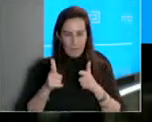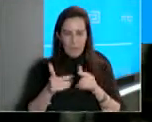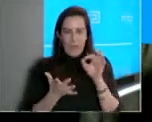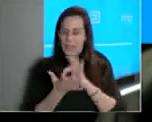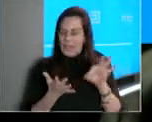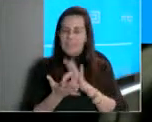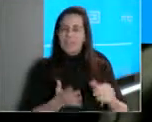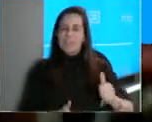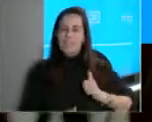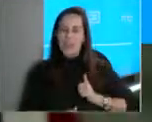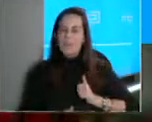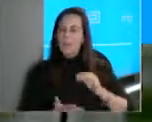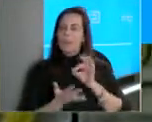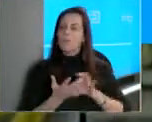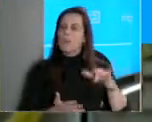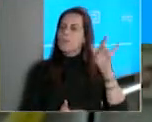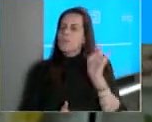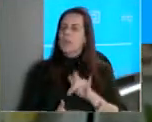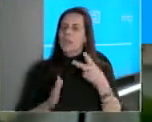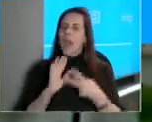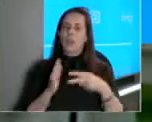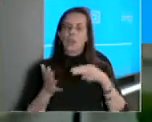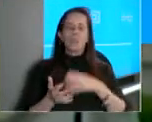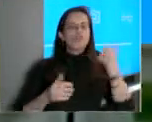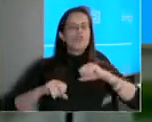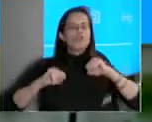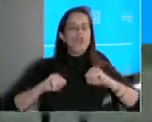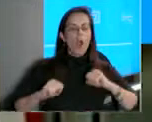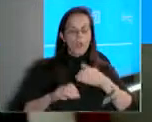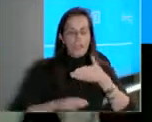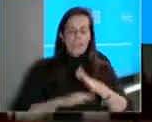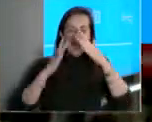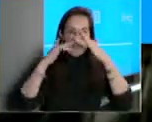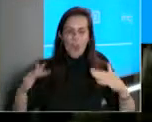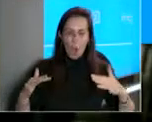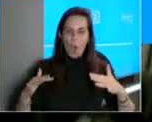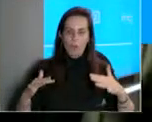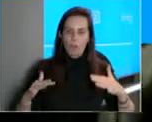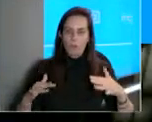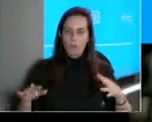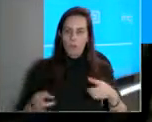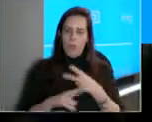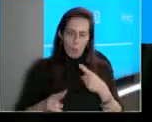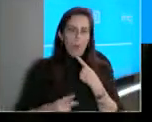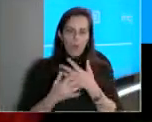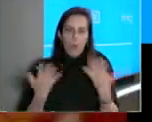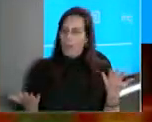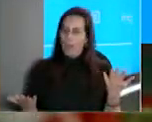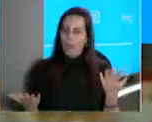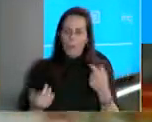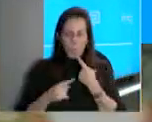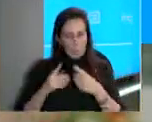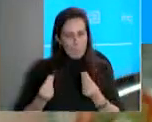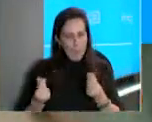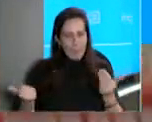1982, כתבים צבאיים כתבו נגד התוכנית הגדולה של אריק שרון להיכנס ללבנון, בכל מיני, הם לא יכלו לומר את זה במפורש, אבל בכל מיני